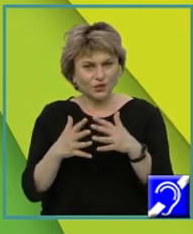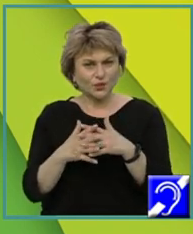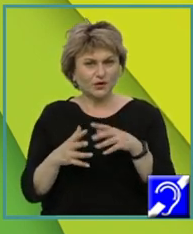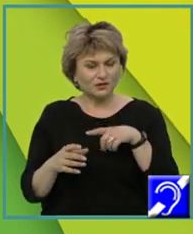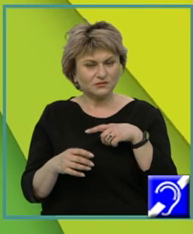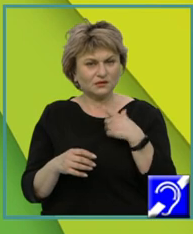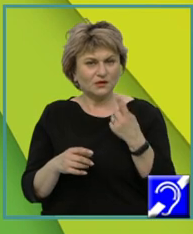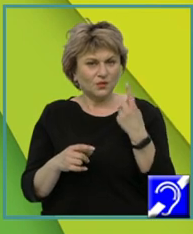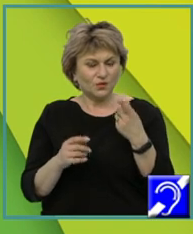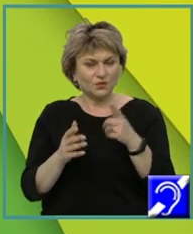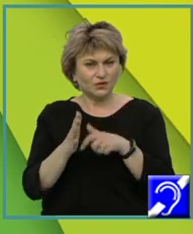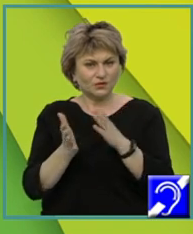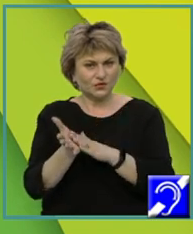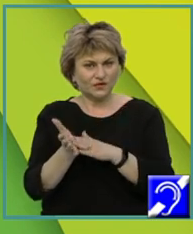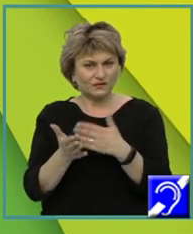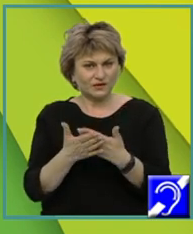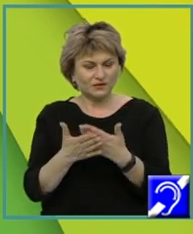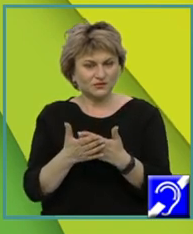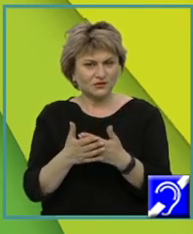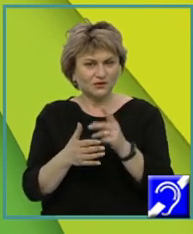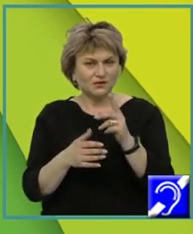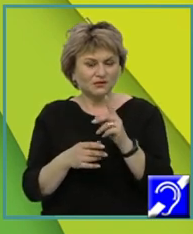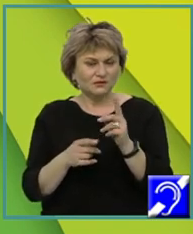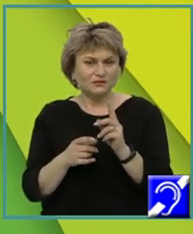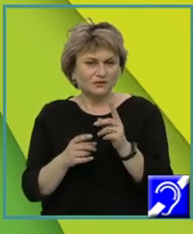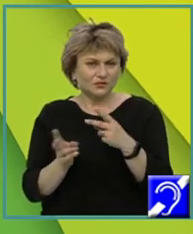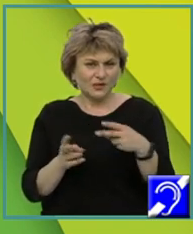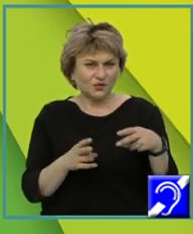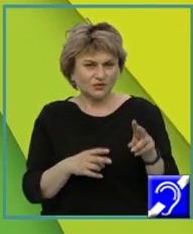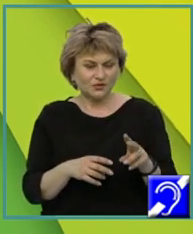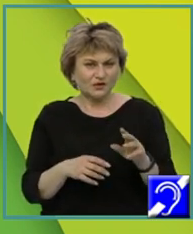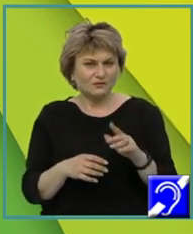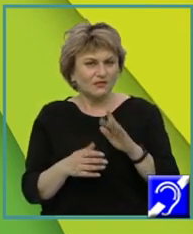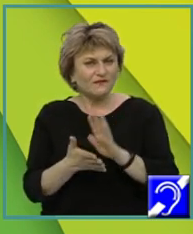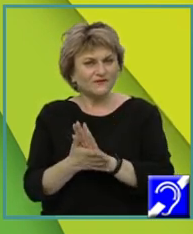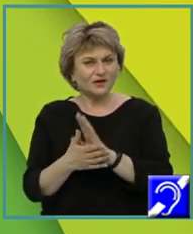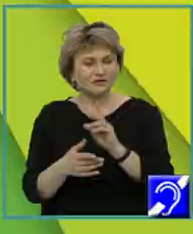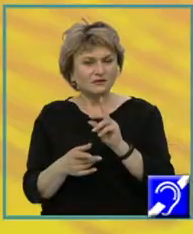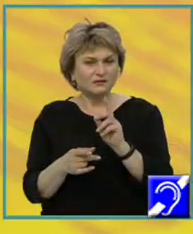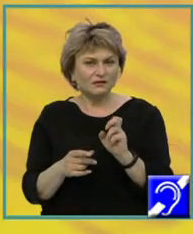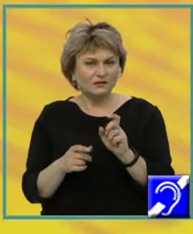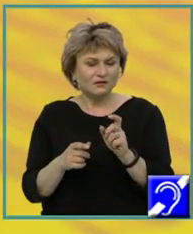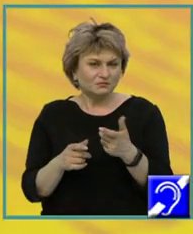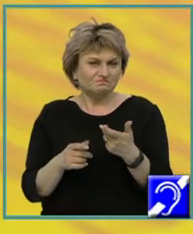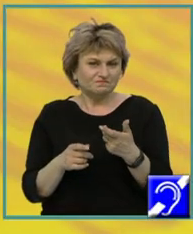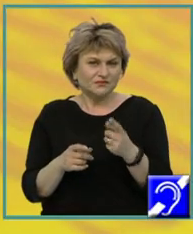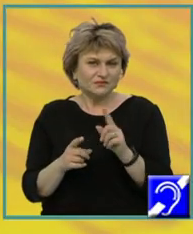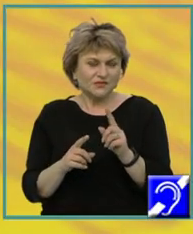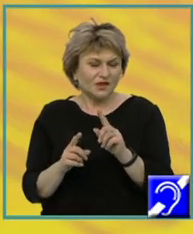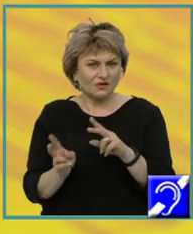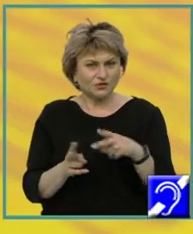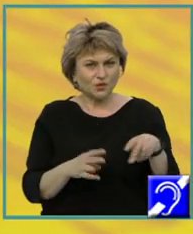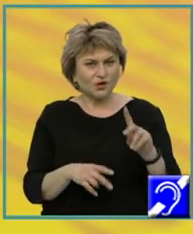unul dintre motivele acestei discontinuități efectul de discontinuitate un alt criteriu